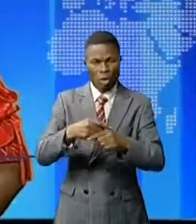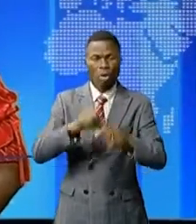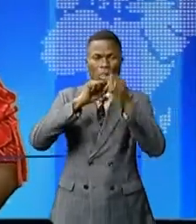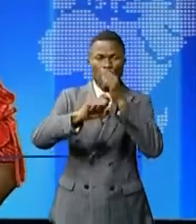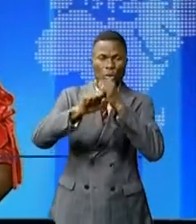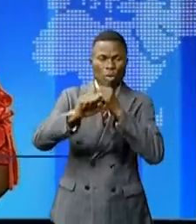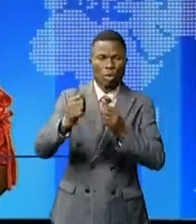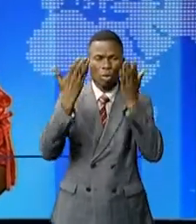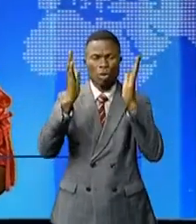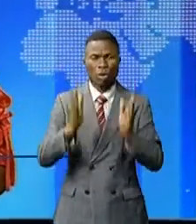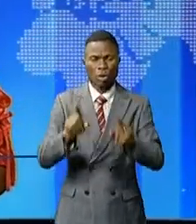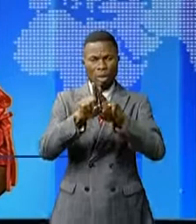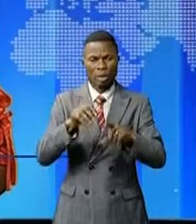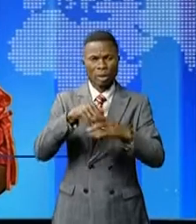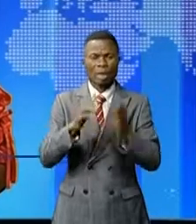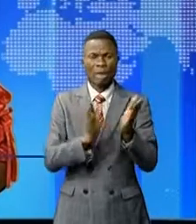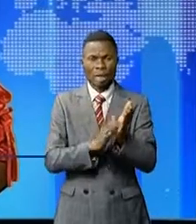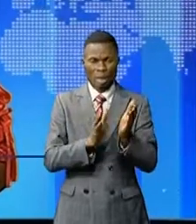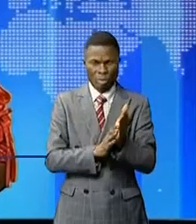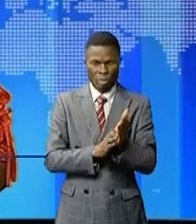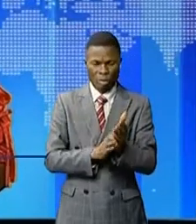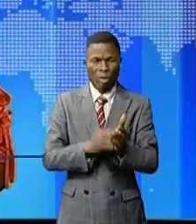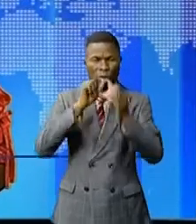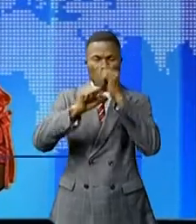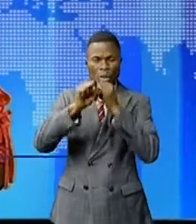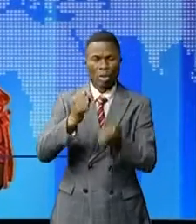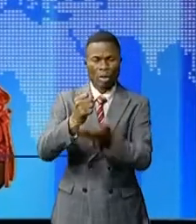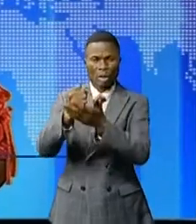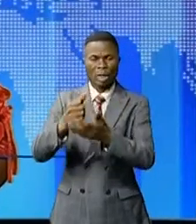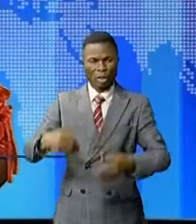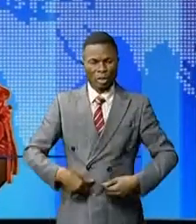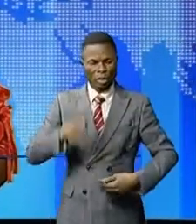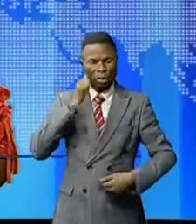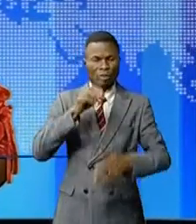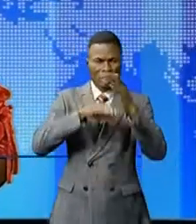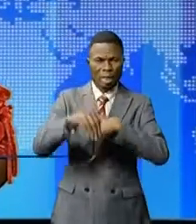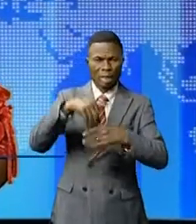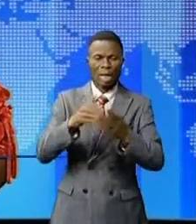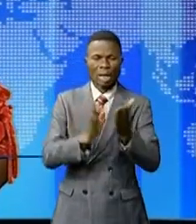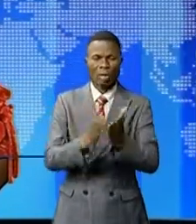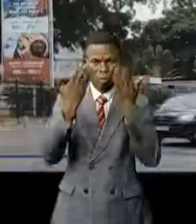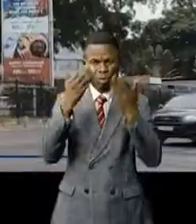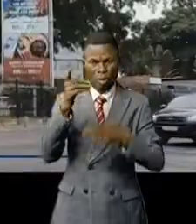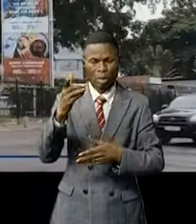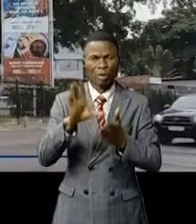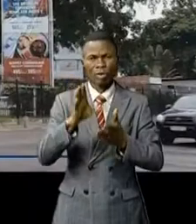campagne estudiantine et scolaire. Cette campagne vise la scolarisation et la formation de la jeunesse.